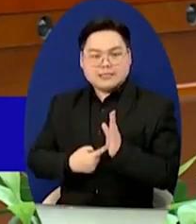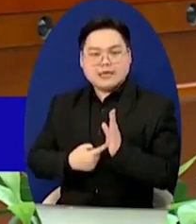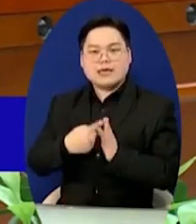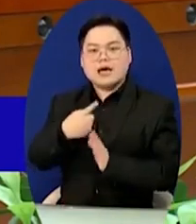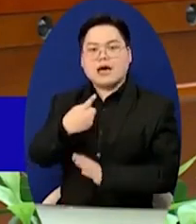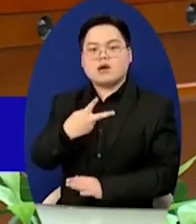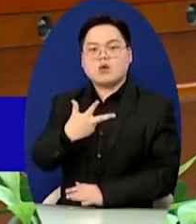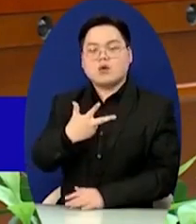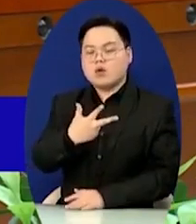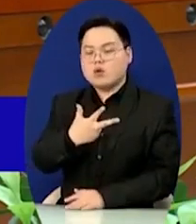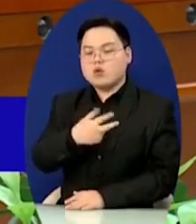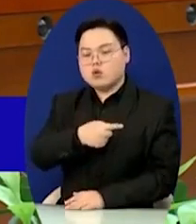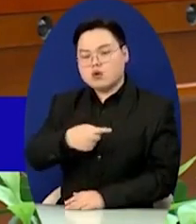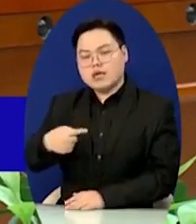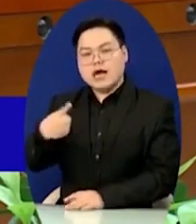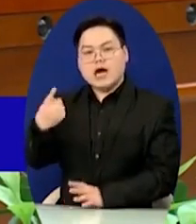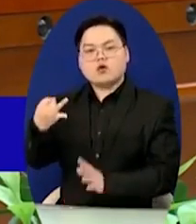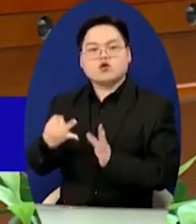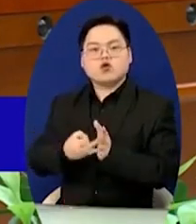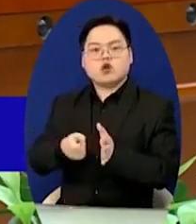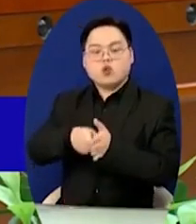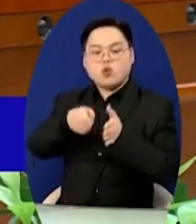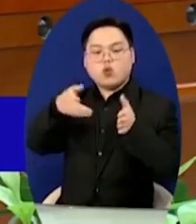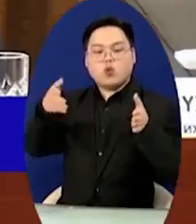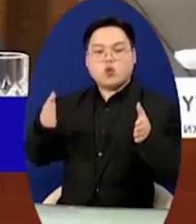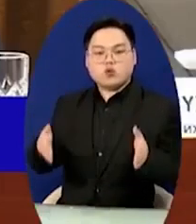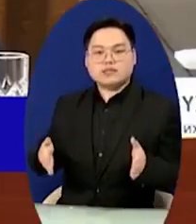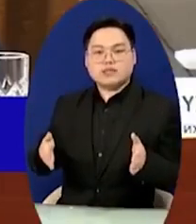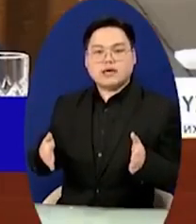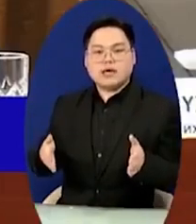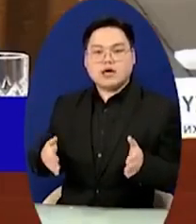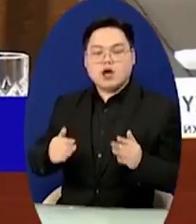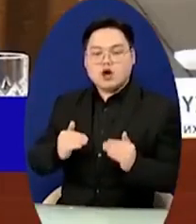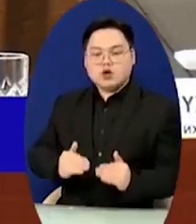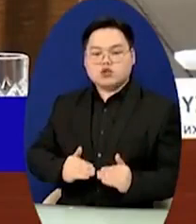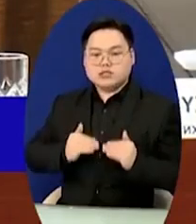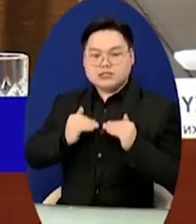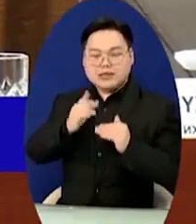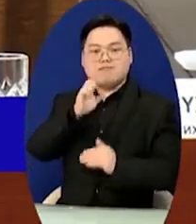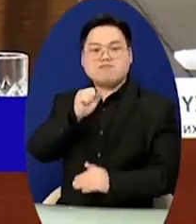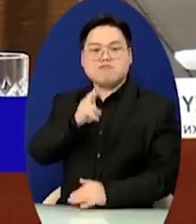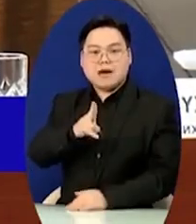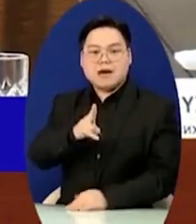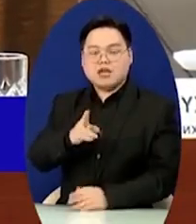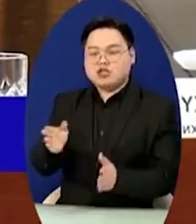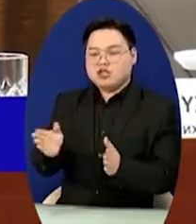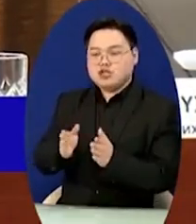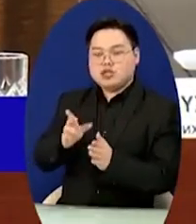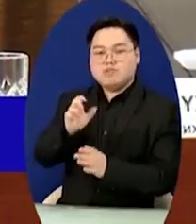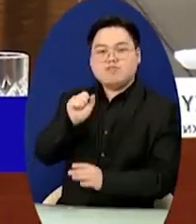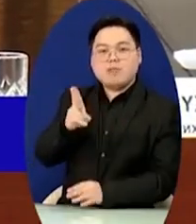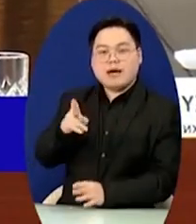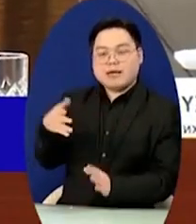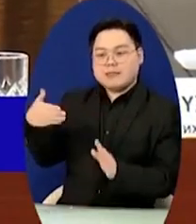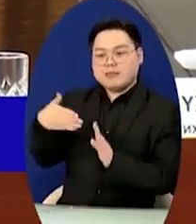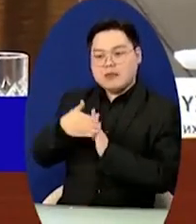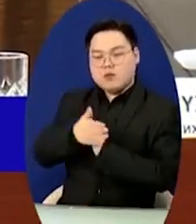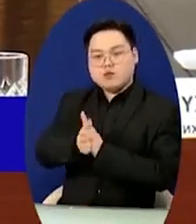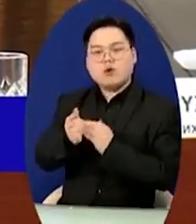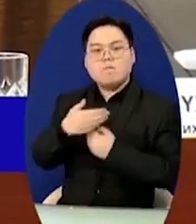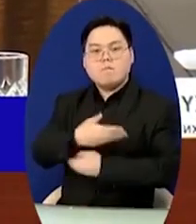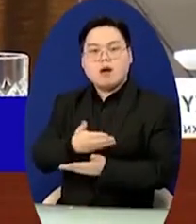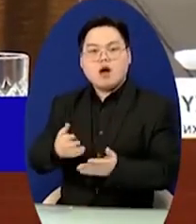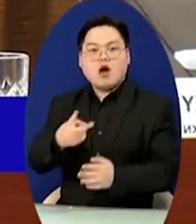сарын 13-наас 17-ны өдрүүдэд Хөгжлийн банкнаас арилжааны банкудаар дамжуулан